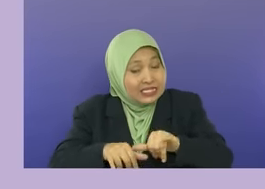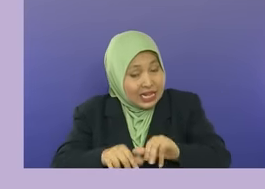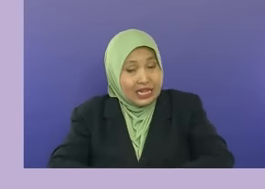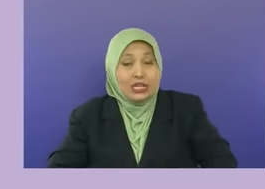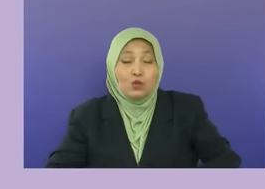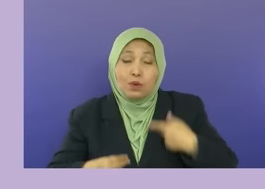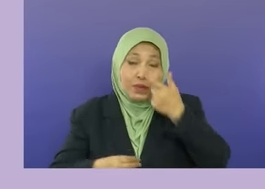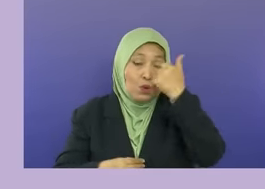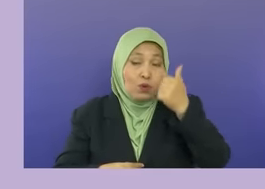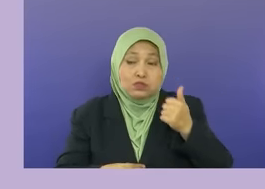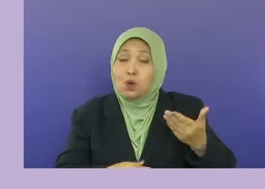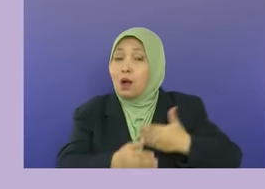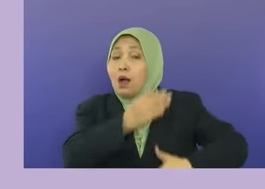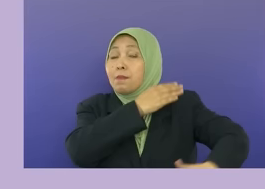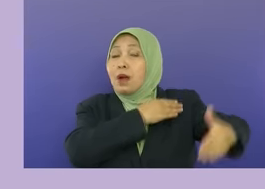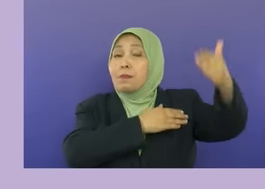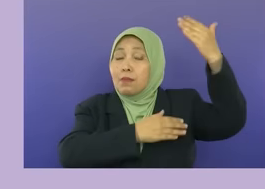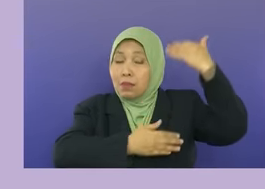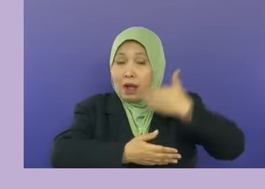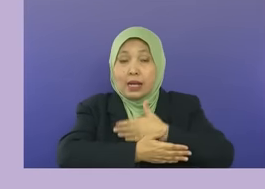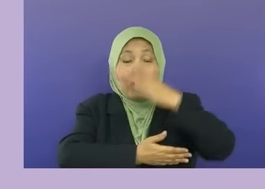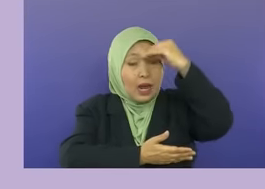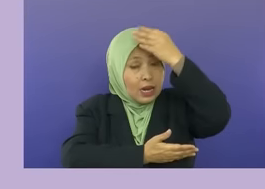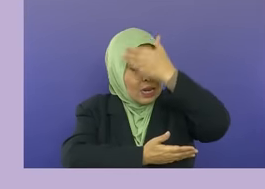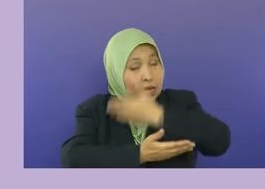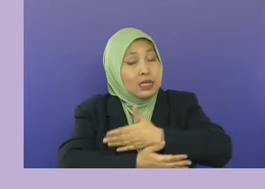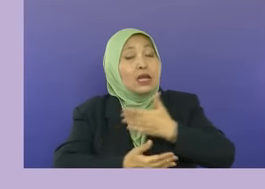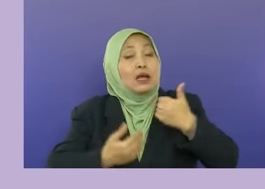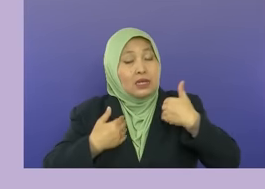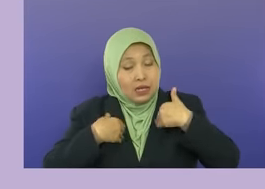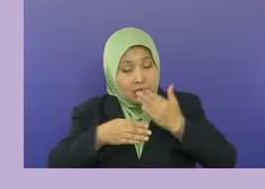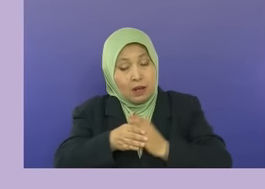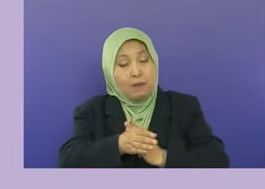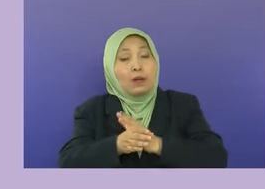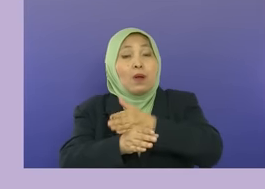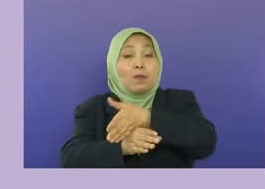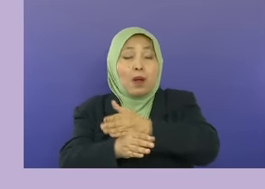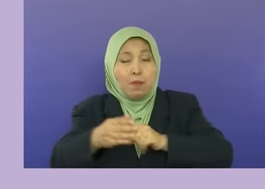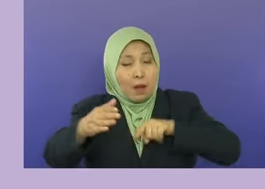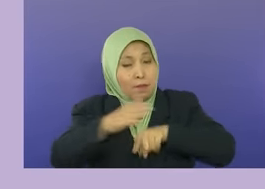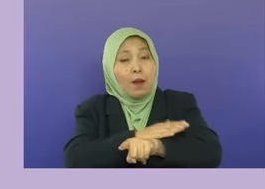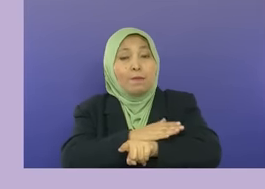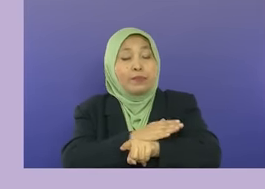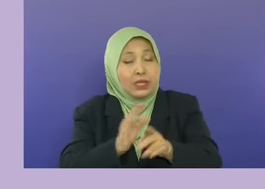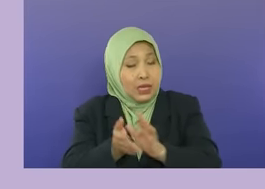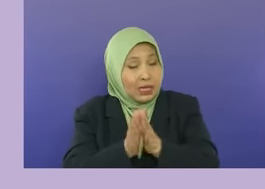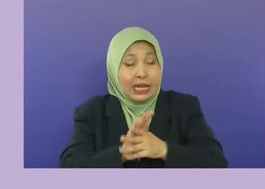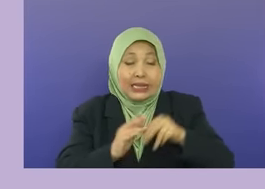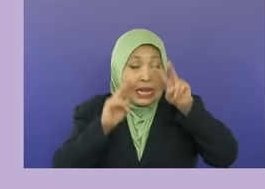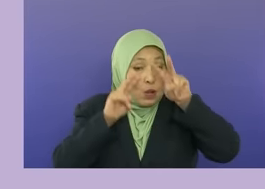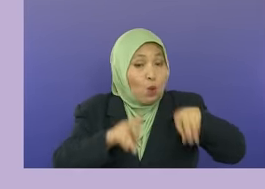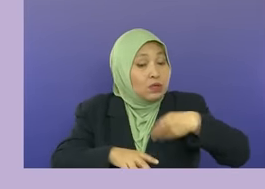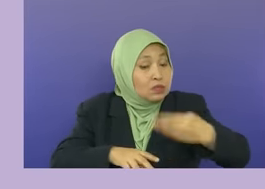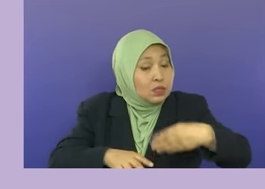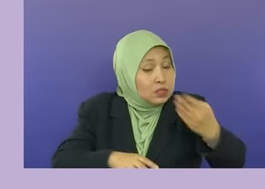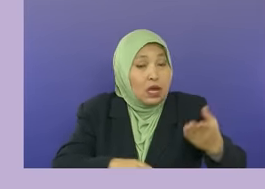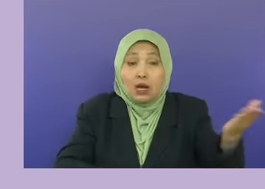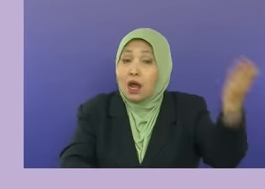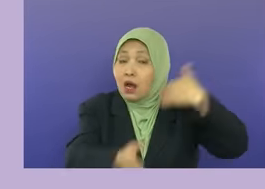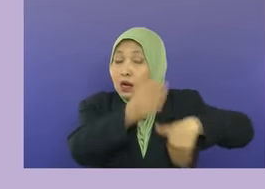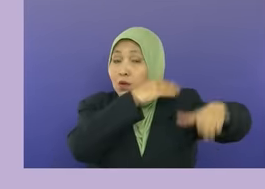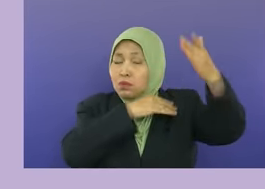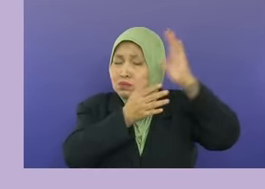karena suatu masih dahulu anak lelaki pernah dibunuh yang pertama yang kedua melihat kesan sejarah yang lalu untuk dijadikan